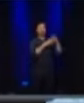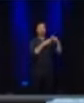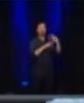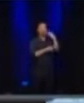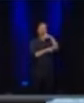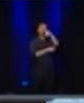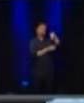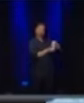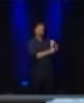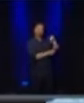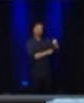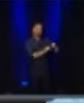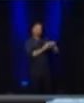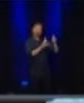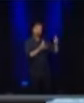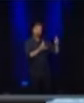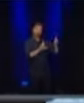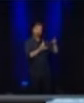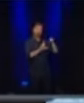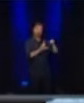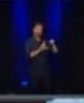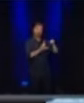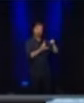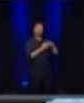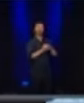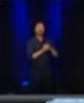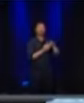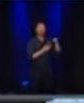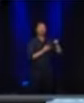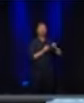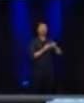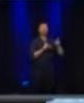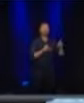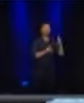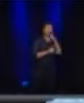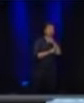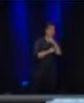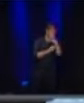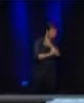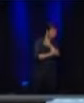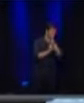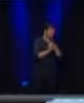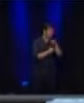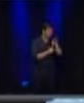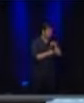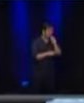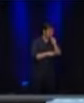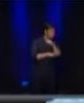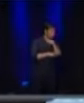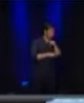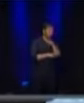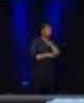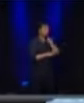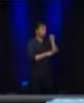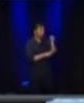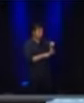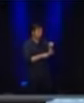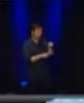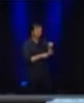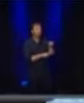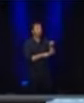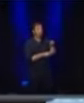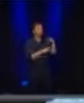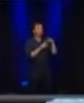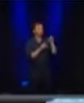dire, voulez-vous participer au tirage? Si la réponse est oui, on a vos coordonnées. Alors, il y a cette mécanique-là. Moi, je pense qu'au cours des